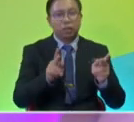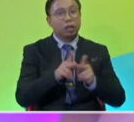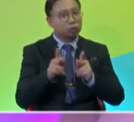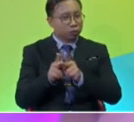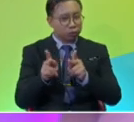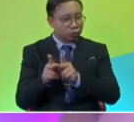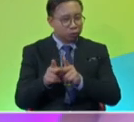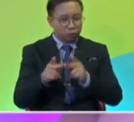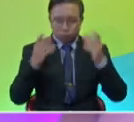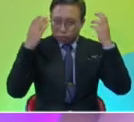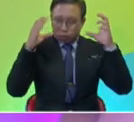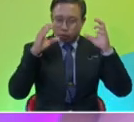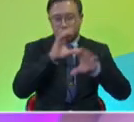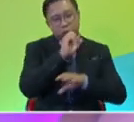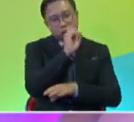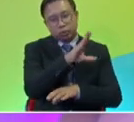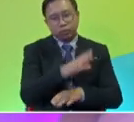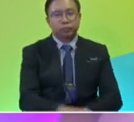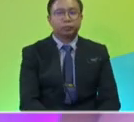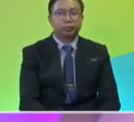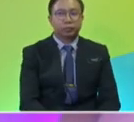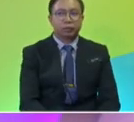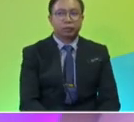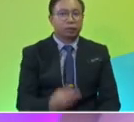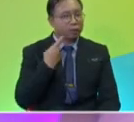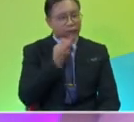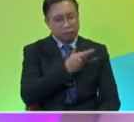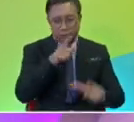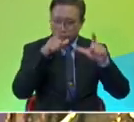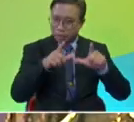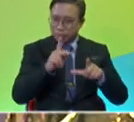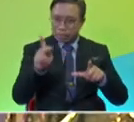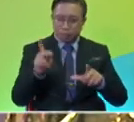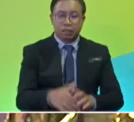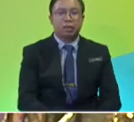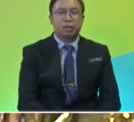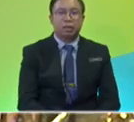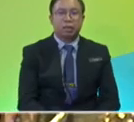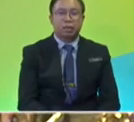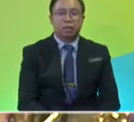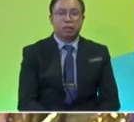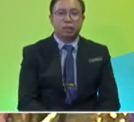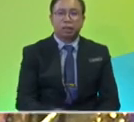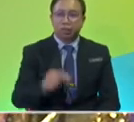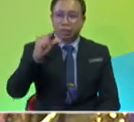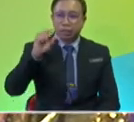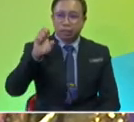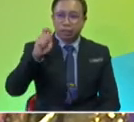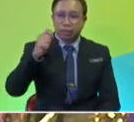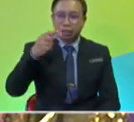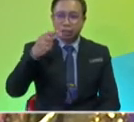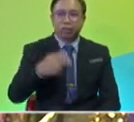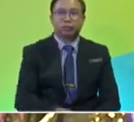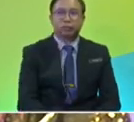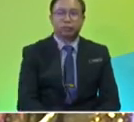jadi Cikgu Tak buang kotak kasut tu okey kita Letakkan a kita cuma Letakkan gelang getah ni kita kita